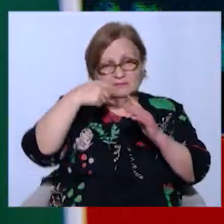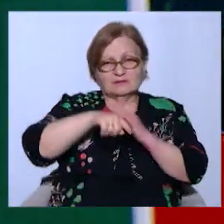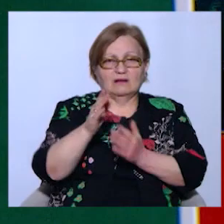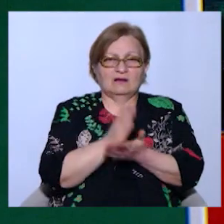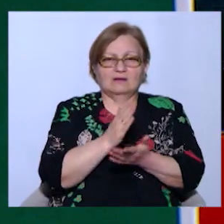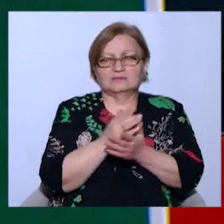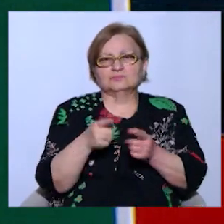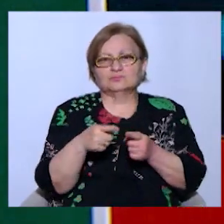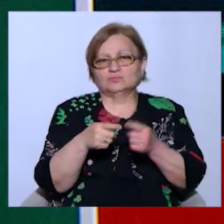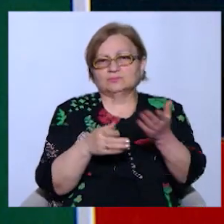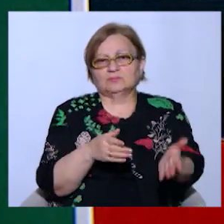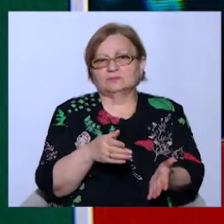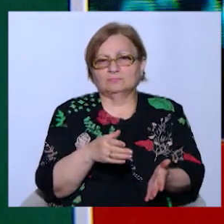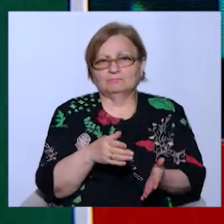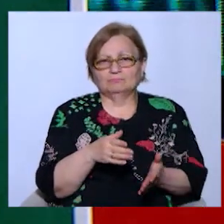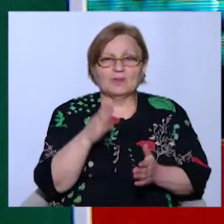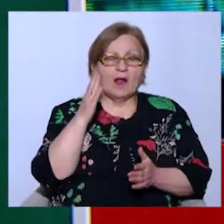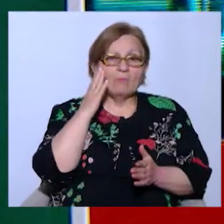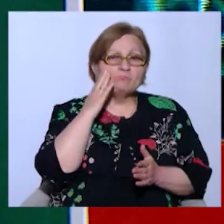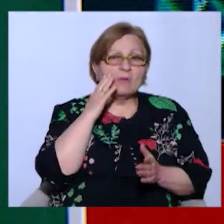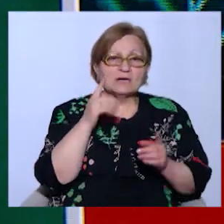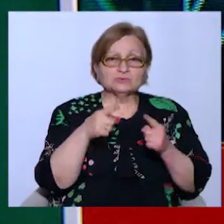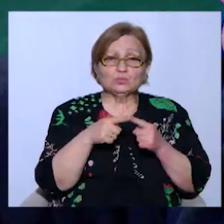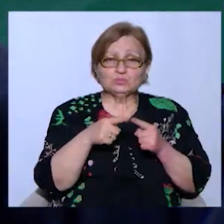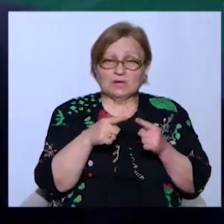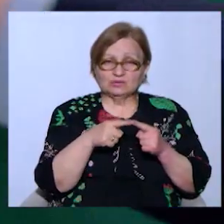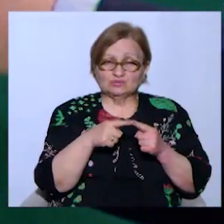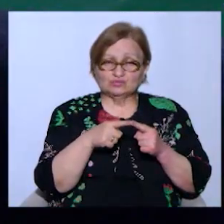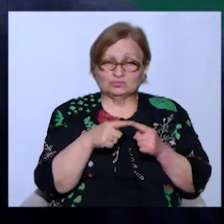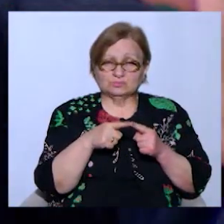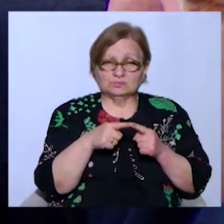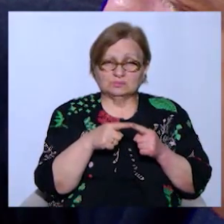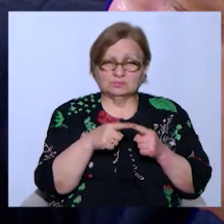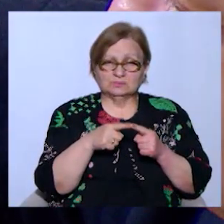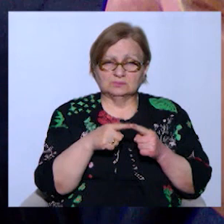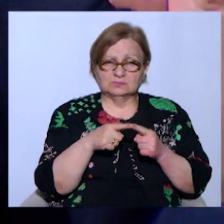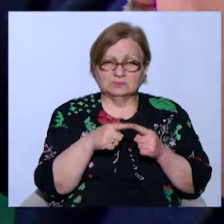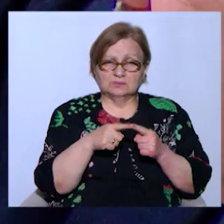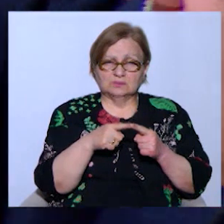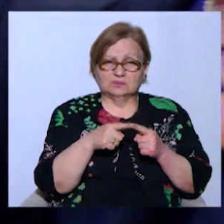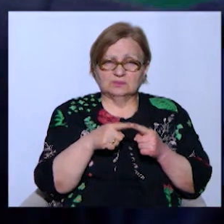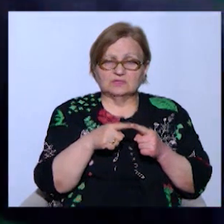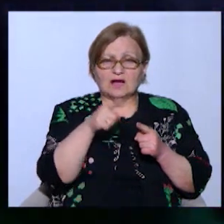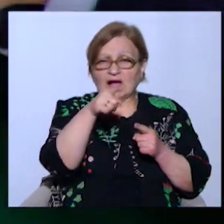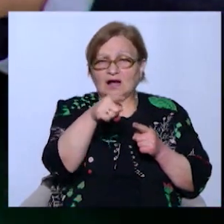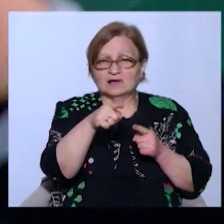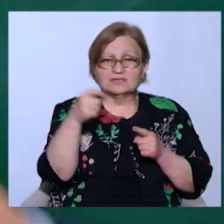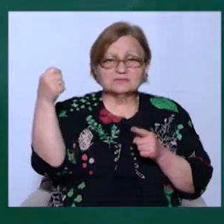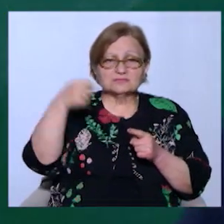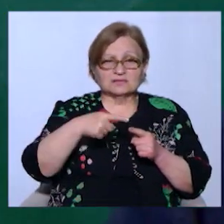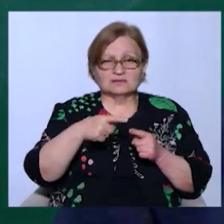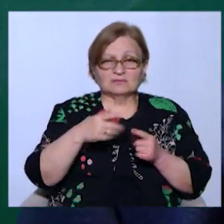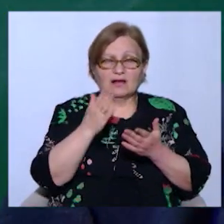აი მართკუთხედში, მართკუთხედში ჩემ შემთხვევაში აი სხივებად არის უკვე რა,